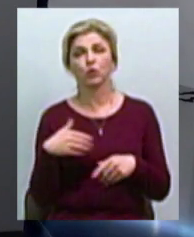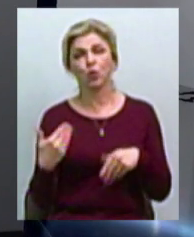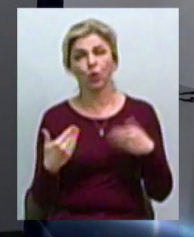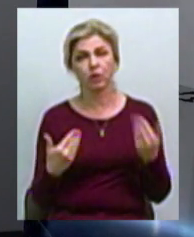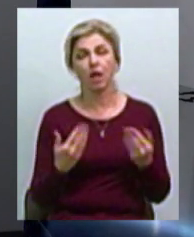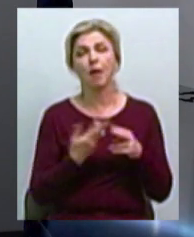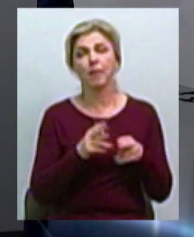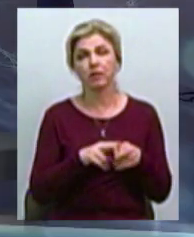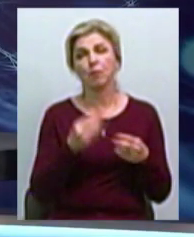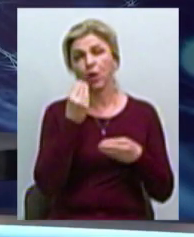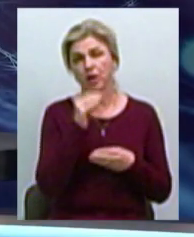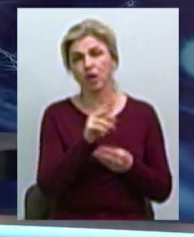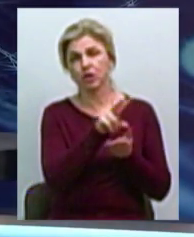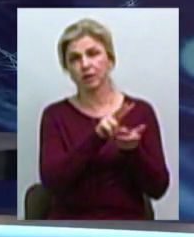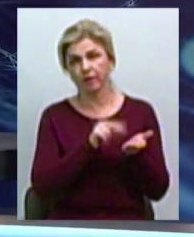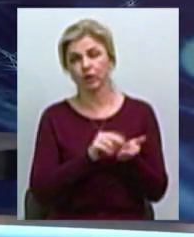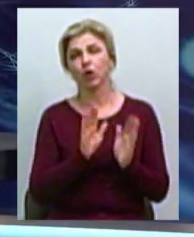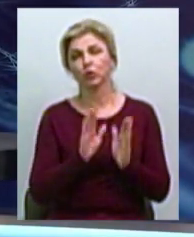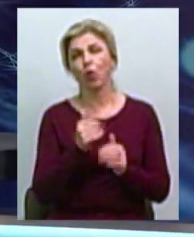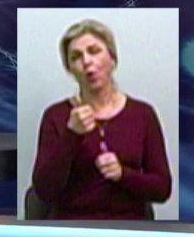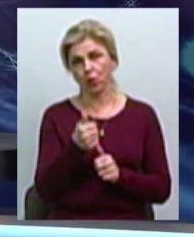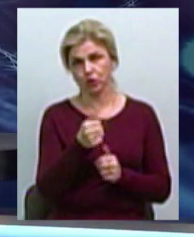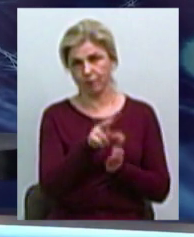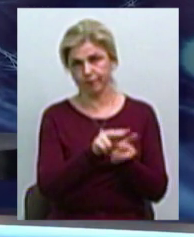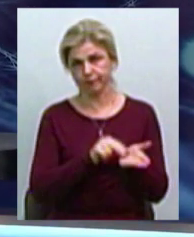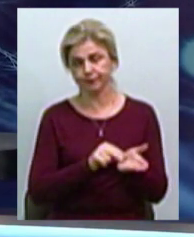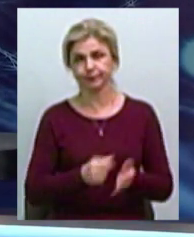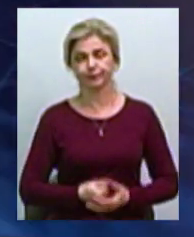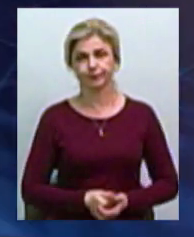Тому краще, щоб ми унаслідували виключно позитивні.